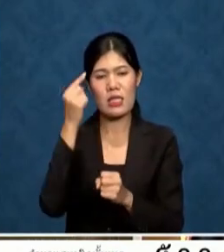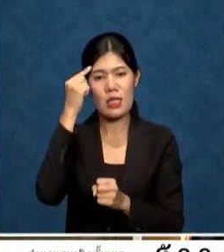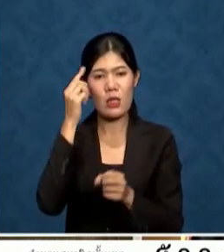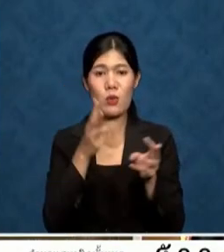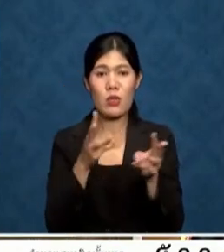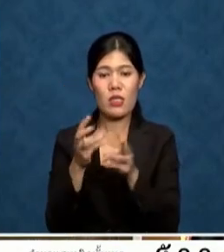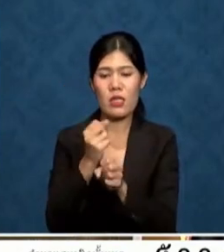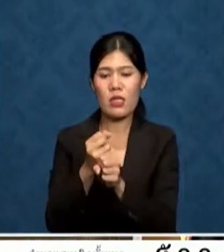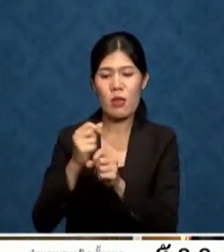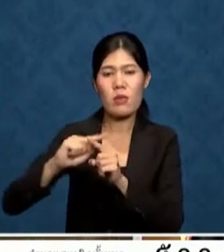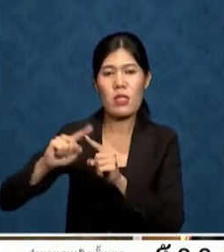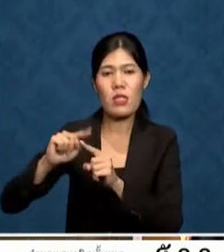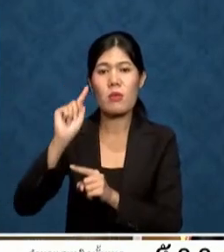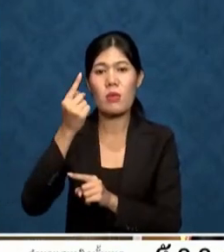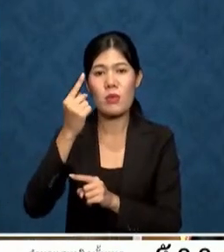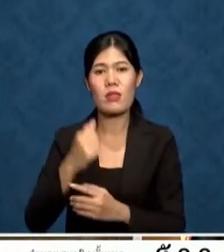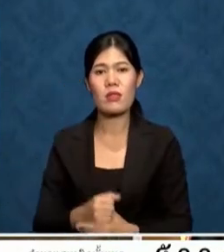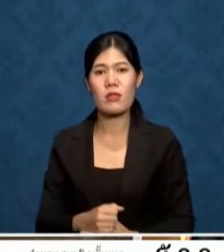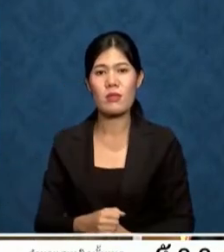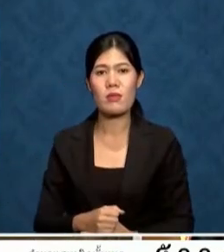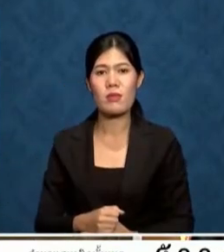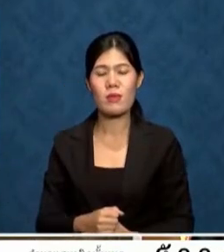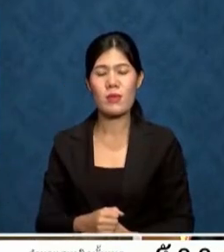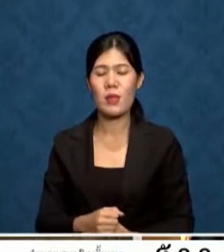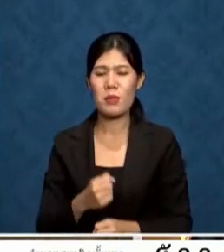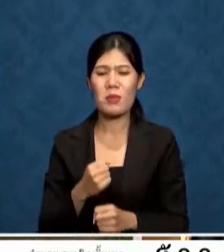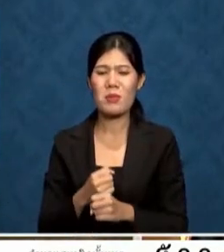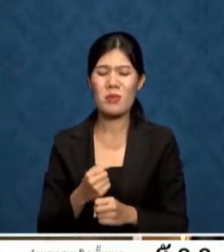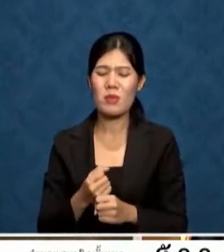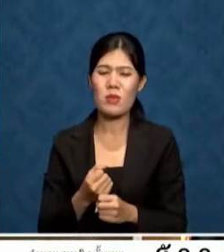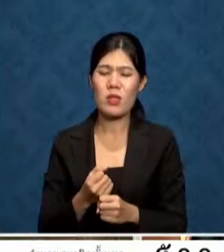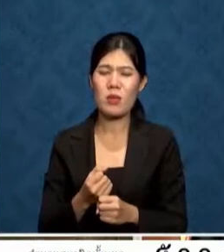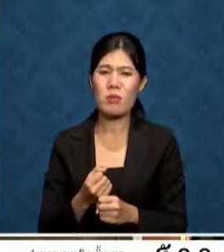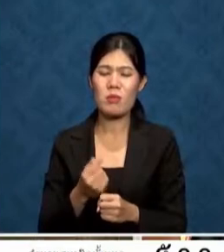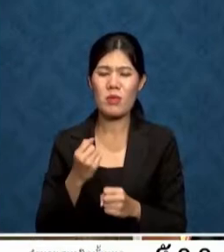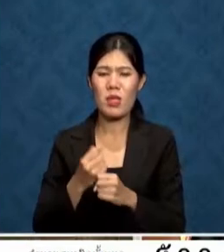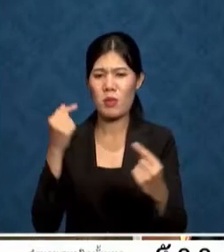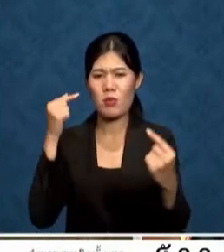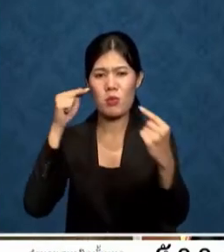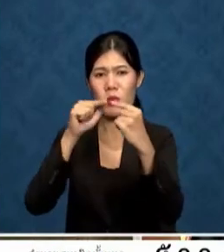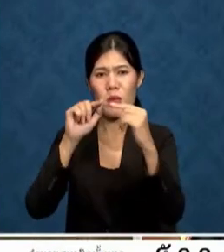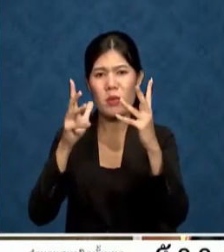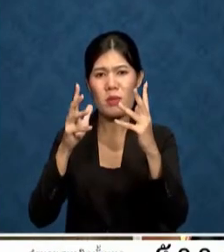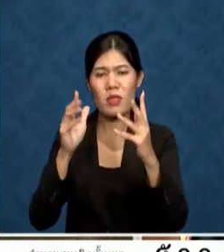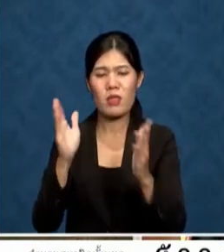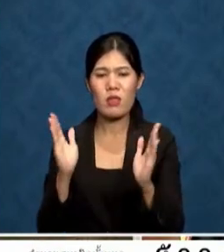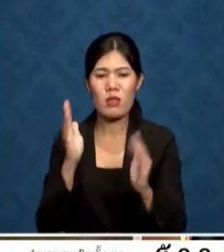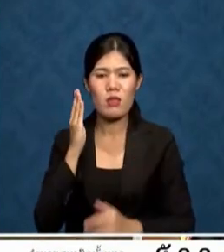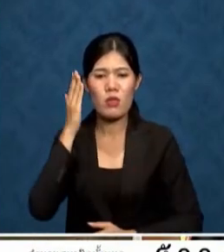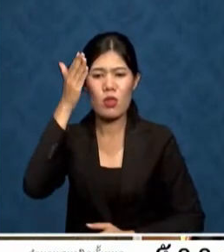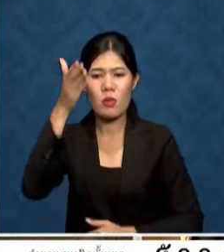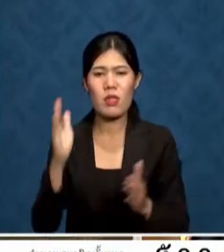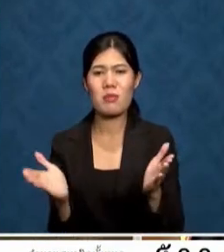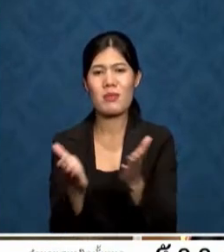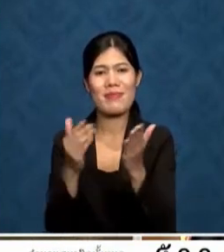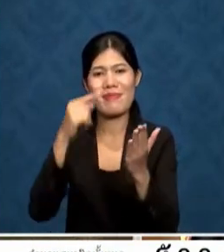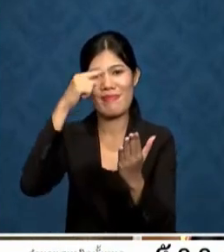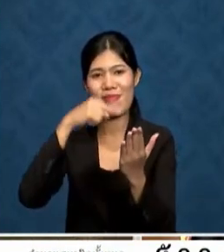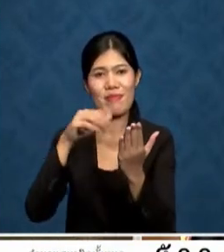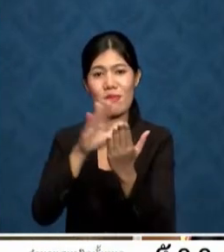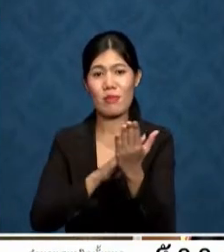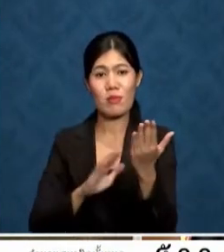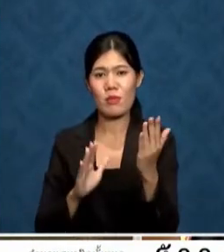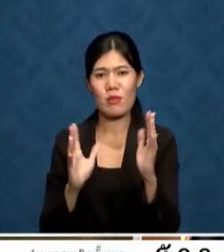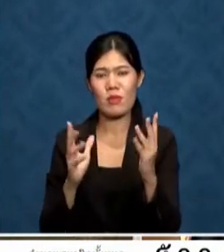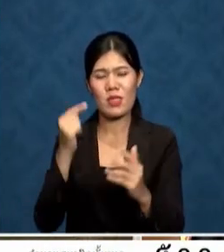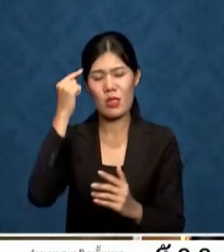ไร้ทิศทางนะครับอย่าว่าแต่ตามหาSoft Powerนะครับแค่จะยกระดับอุตสาหกรรมมันไปอีกขั้นเนี่ยผมว่ามันก็อาจจะเกิดได้